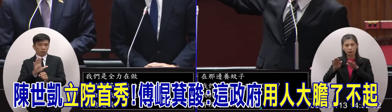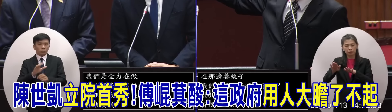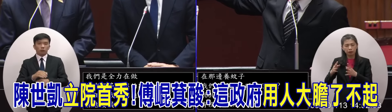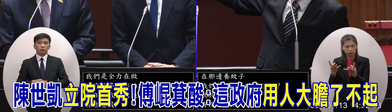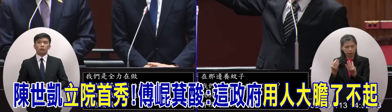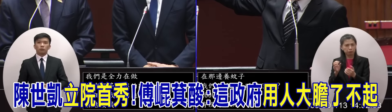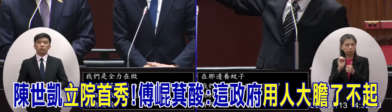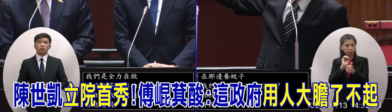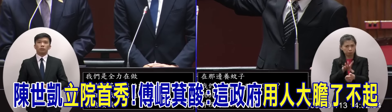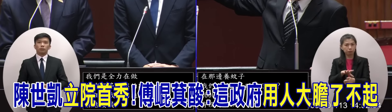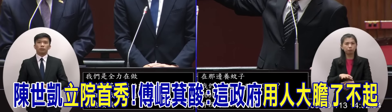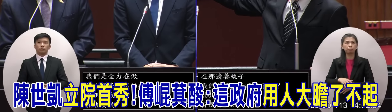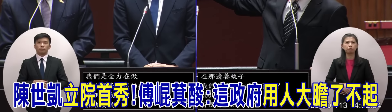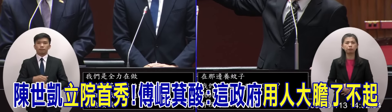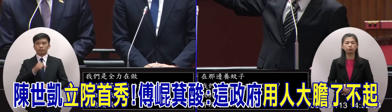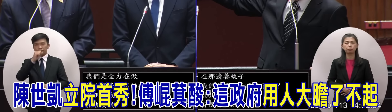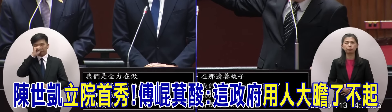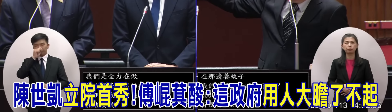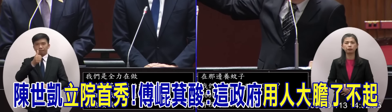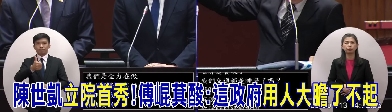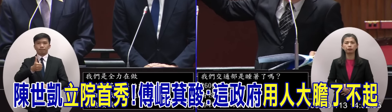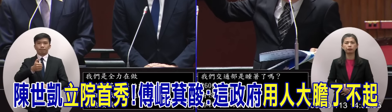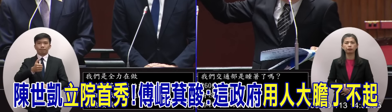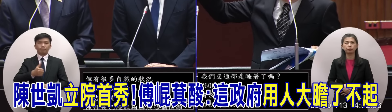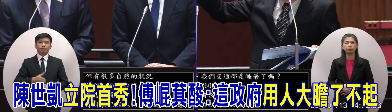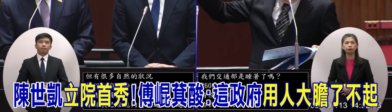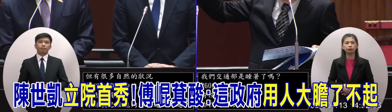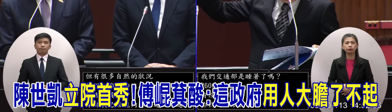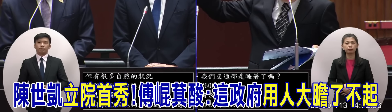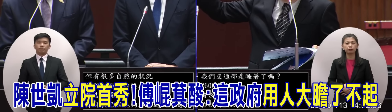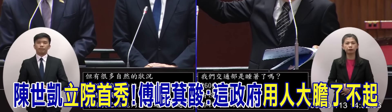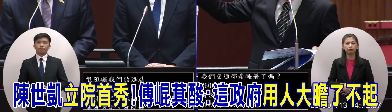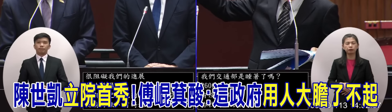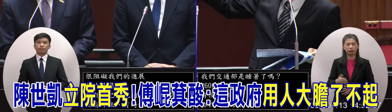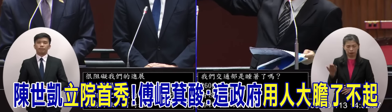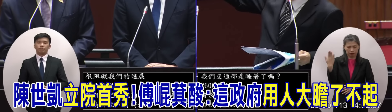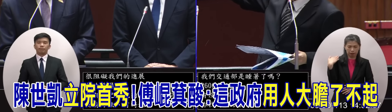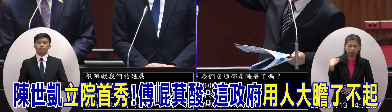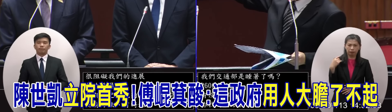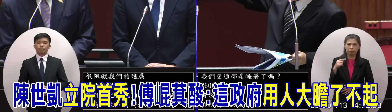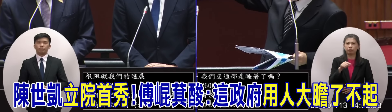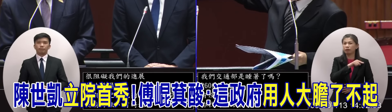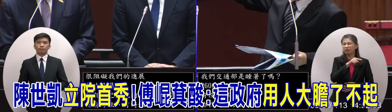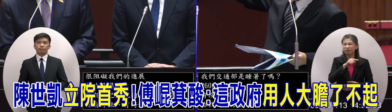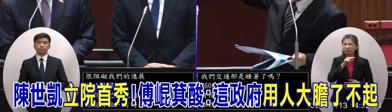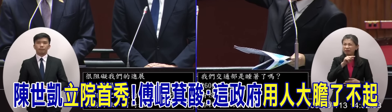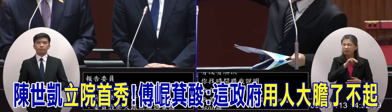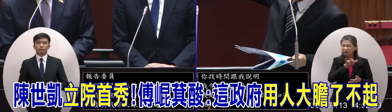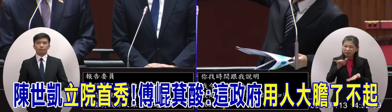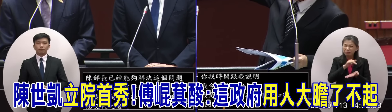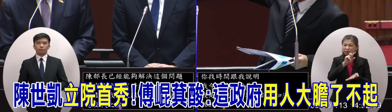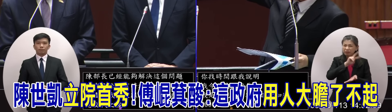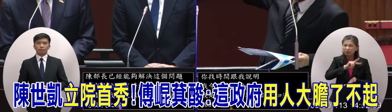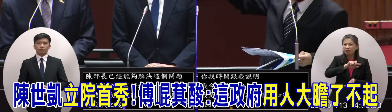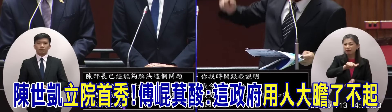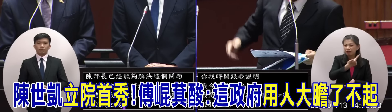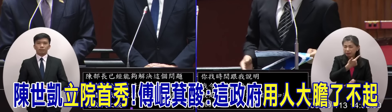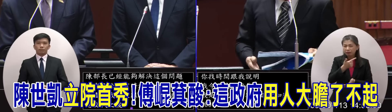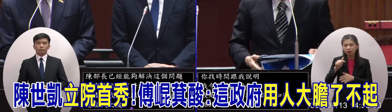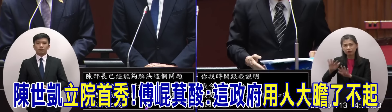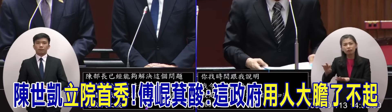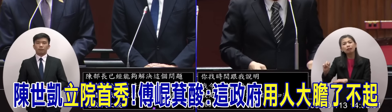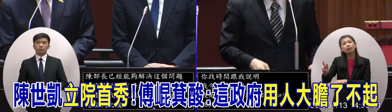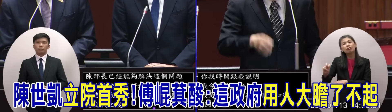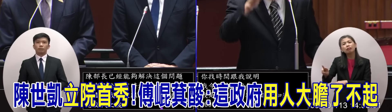让你知道。 好的，谢谢。 啊，2600班。到2016年，民进党执政8年以后剩